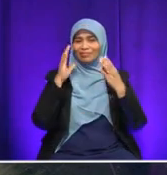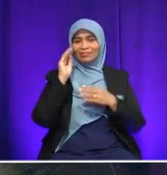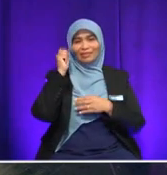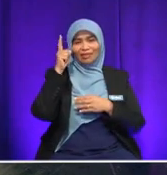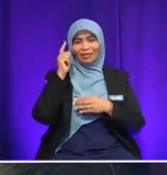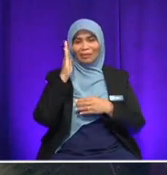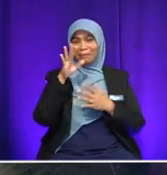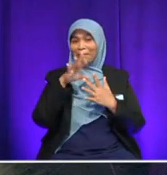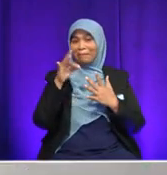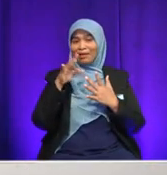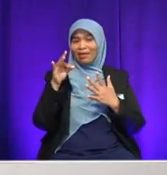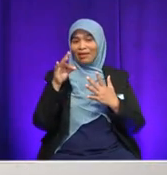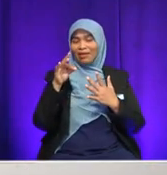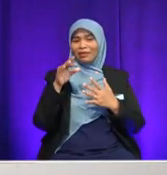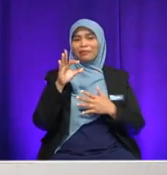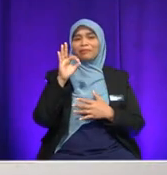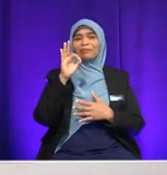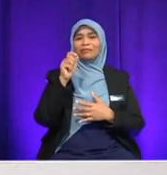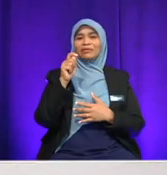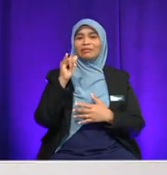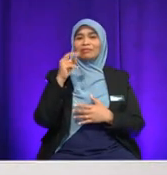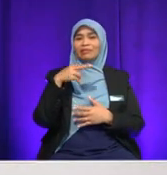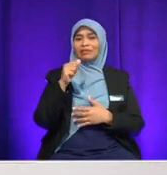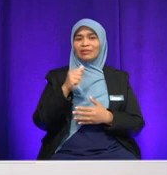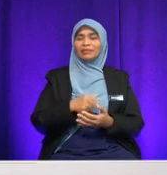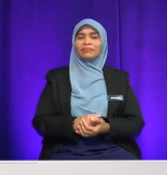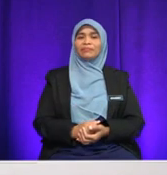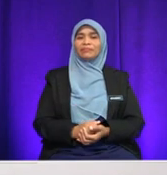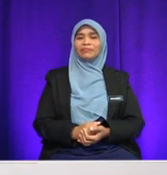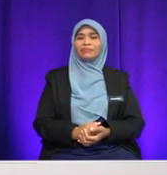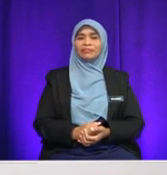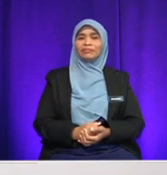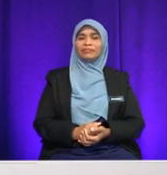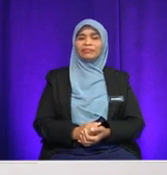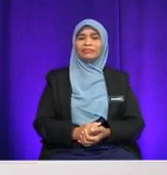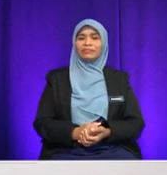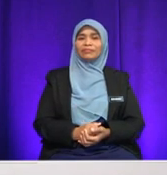Okey, kita minta Fatihah. Betul ke Fatihah?